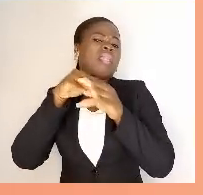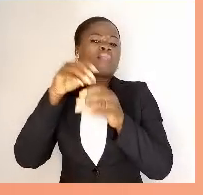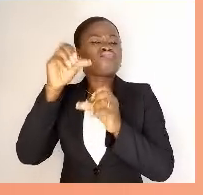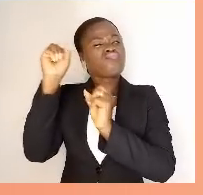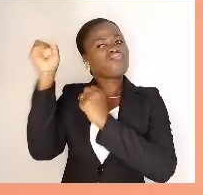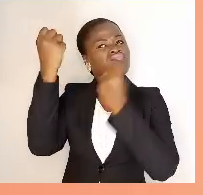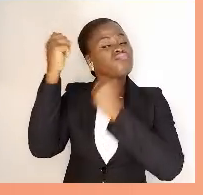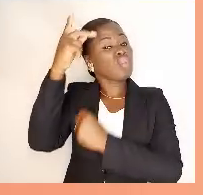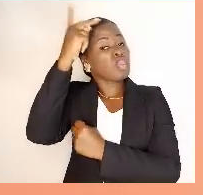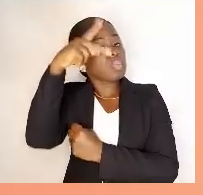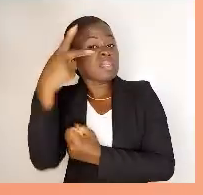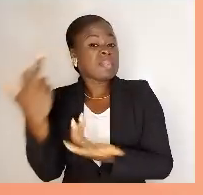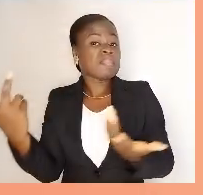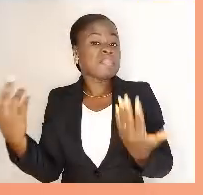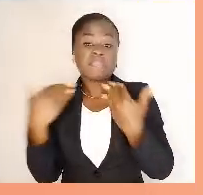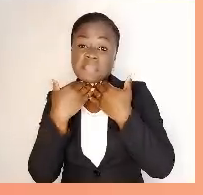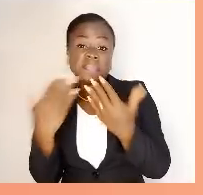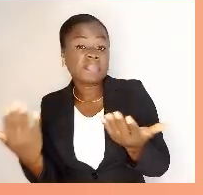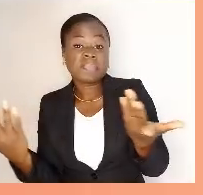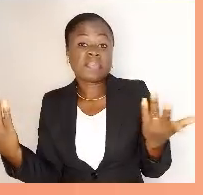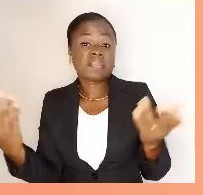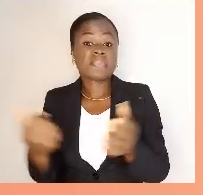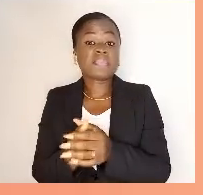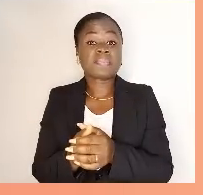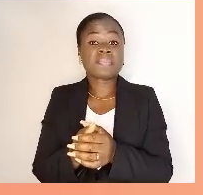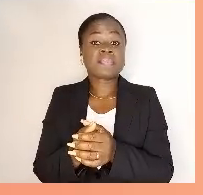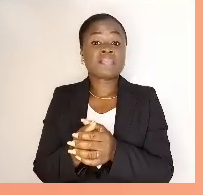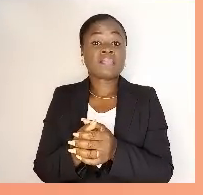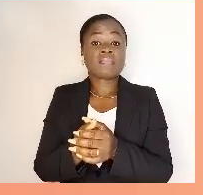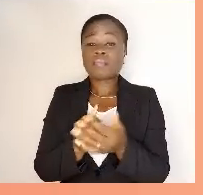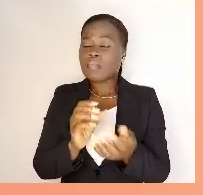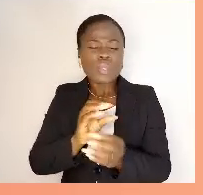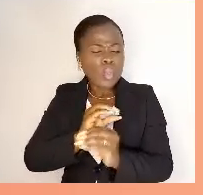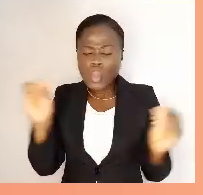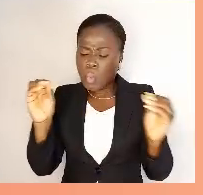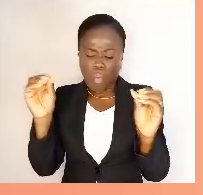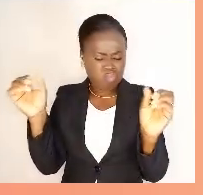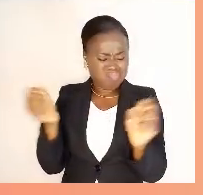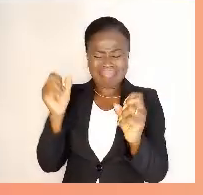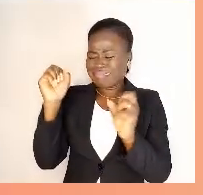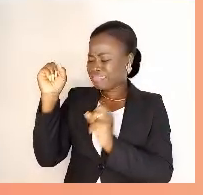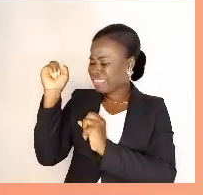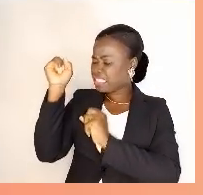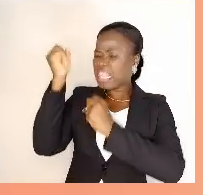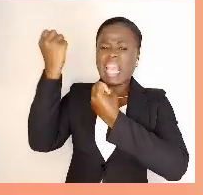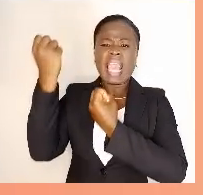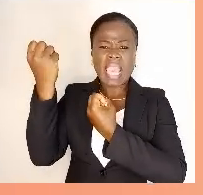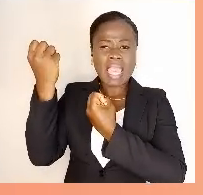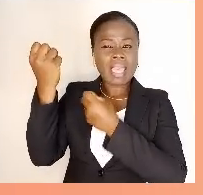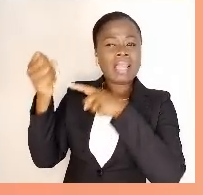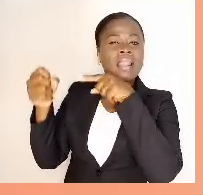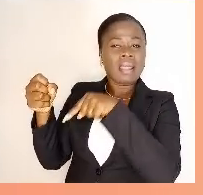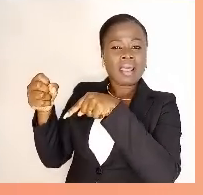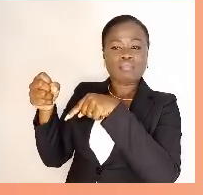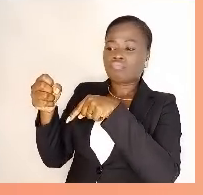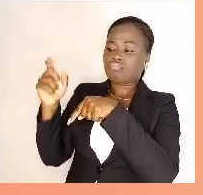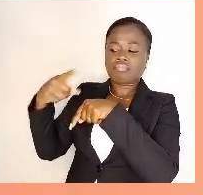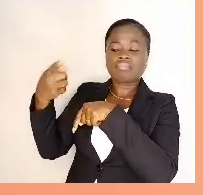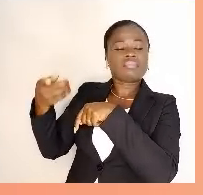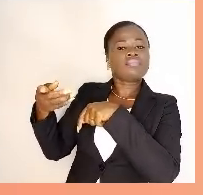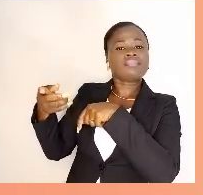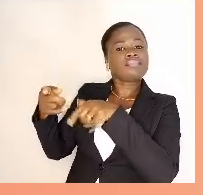quelconque manifestation politique. Rien, ni aucune revendication ne saurait